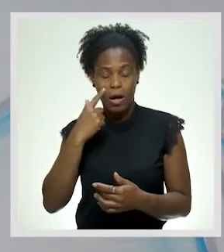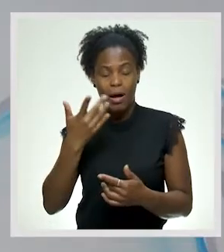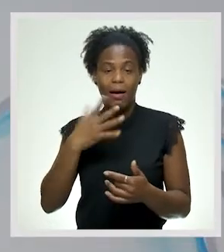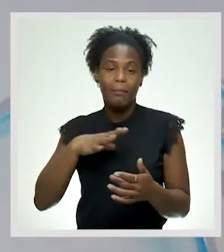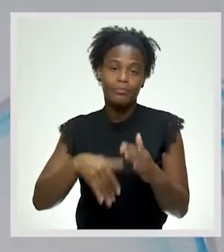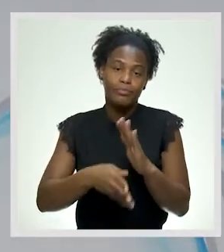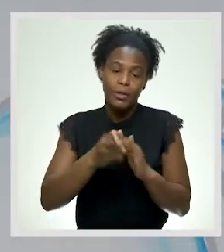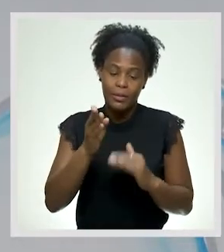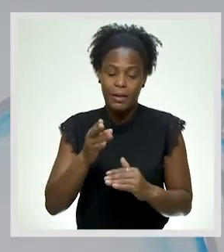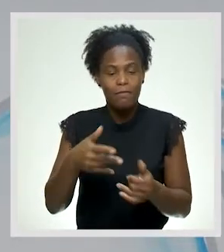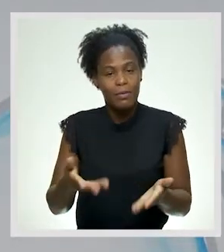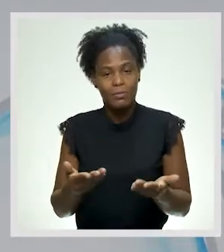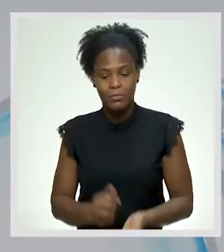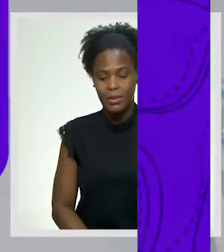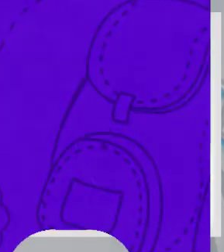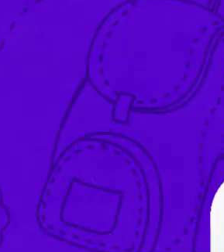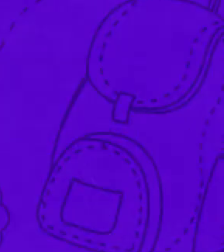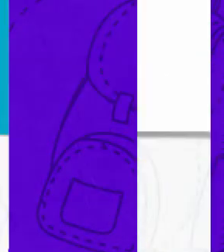Allez-y.